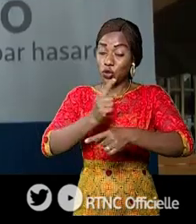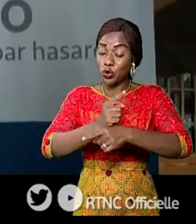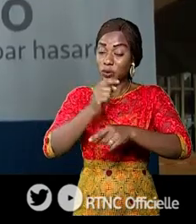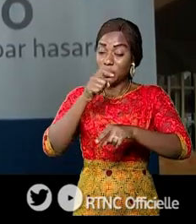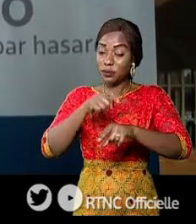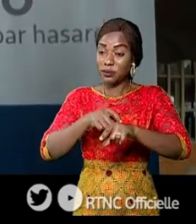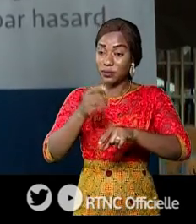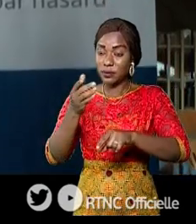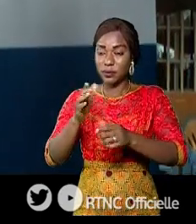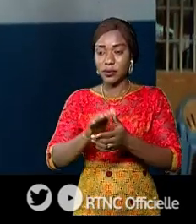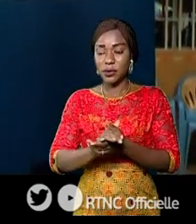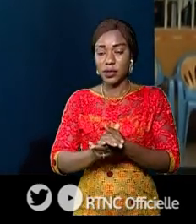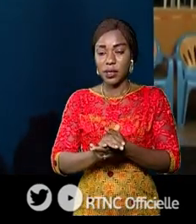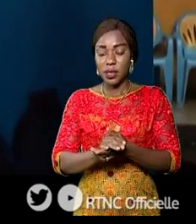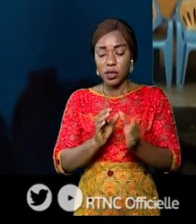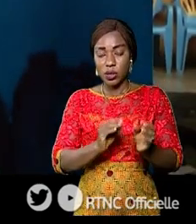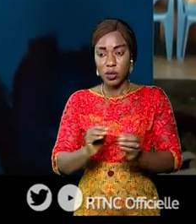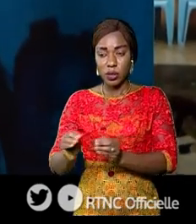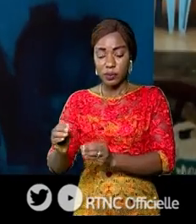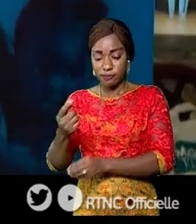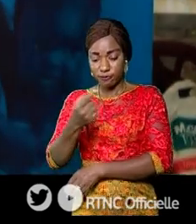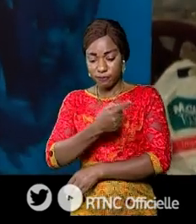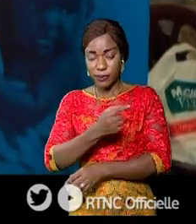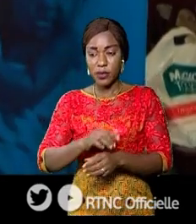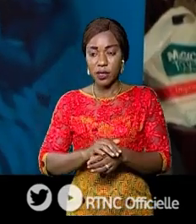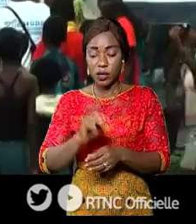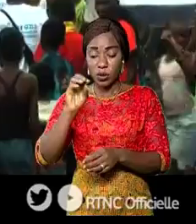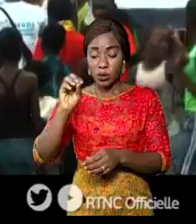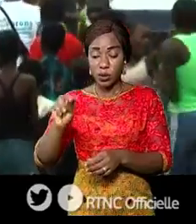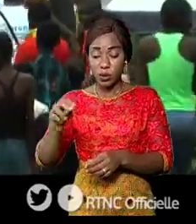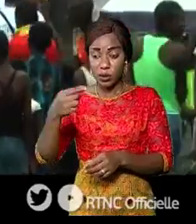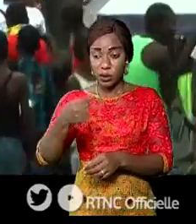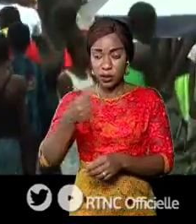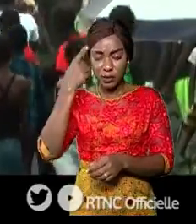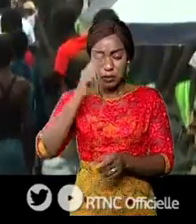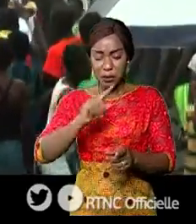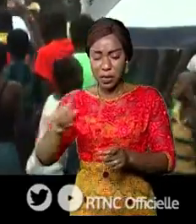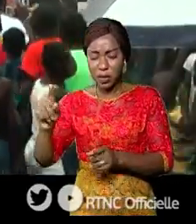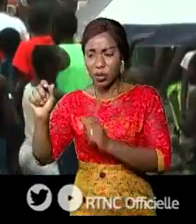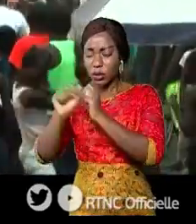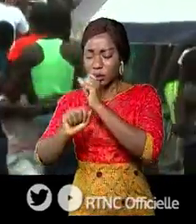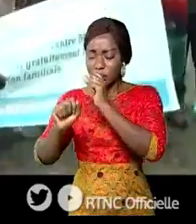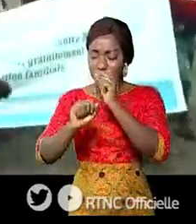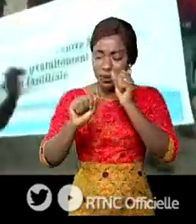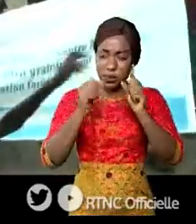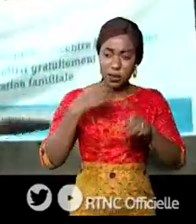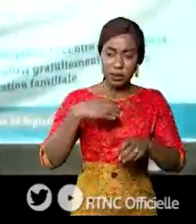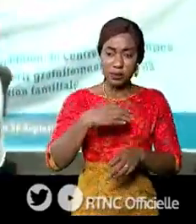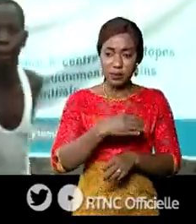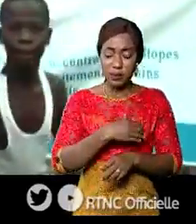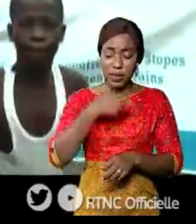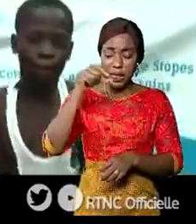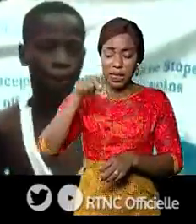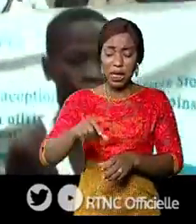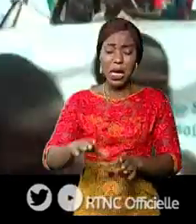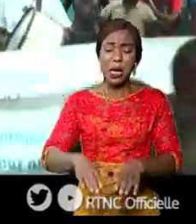contraception, les agents de l'organisme Maristop ont très tôt assiégé le quartier Kingaboa dans la commune de Limété, l'un des quartiers les